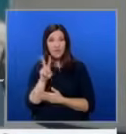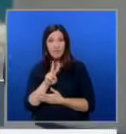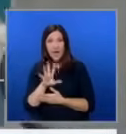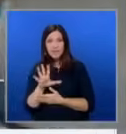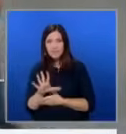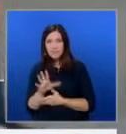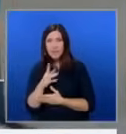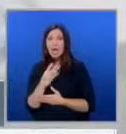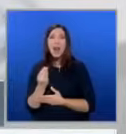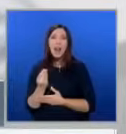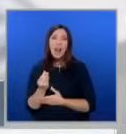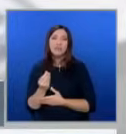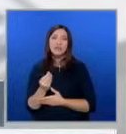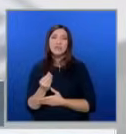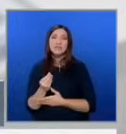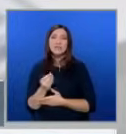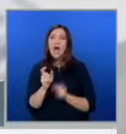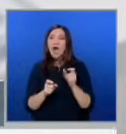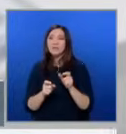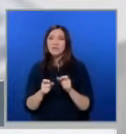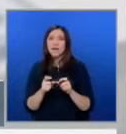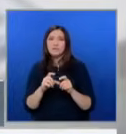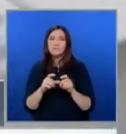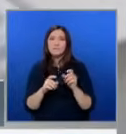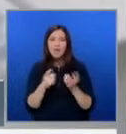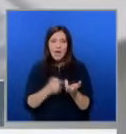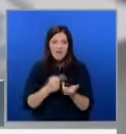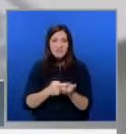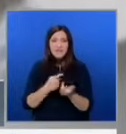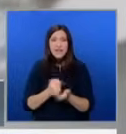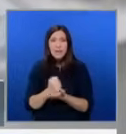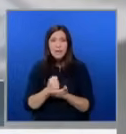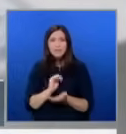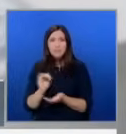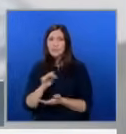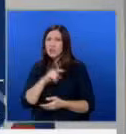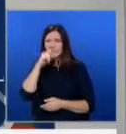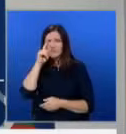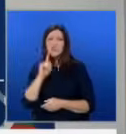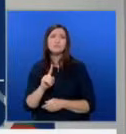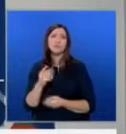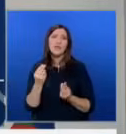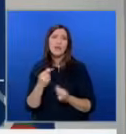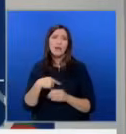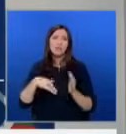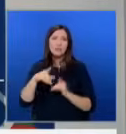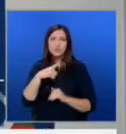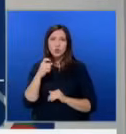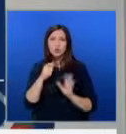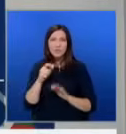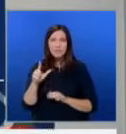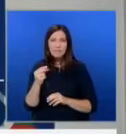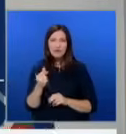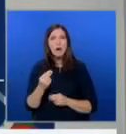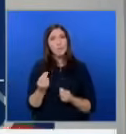25 лева за всеки лекарствен продукт, независимо от неговата цена над 167 лева. По-добре ще бъде за пациента, защото